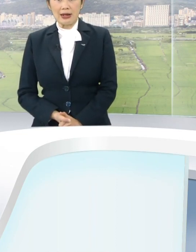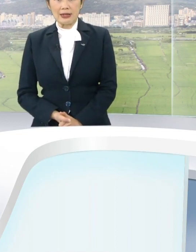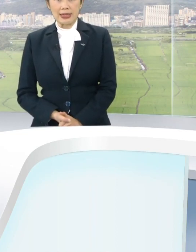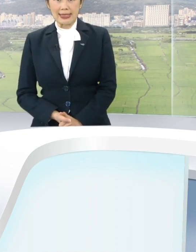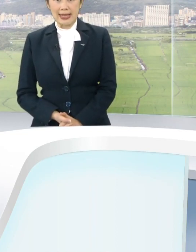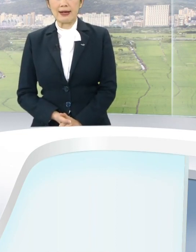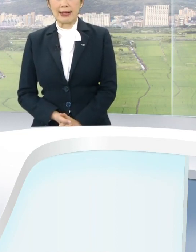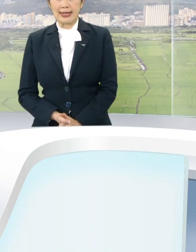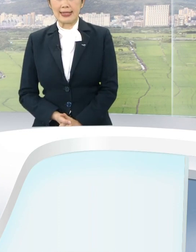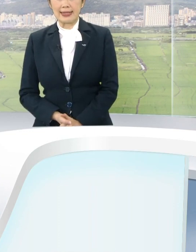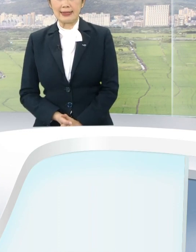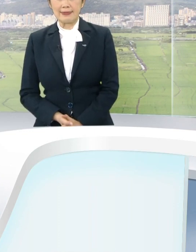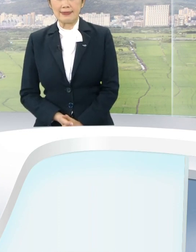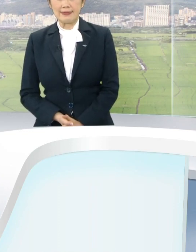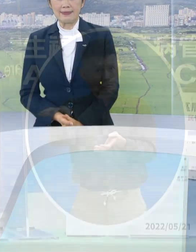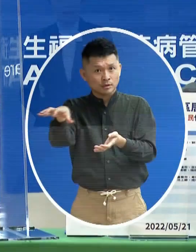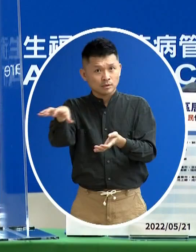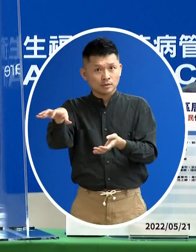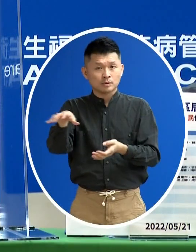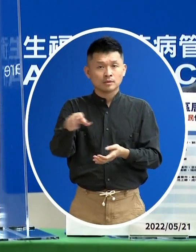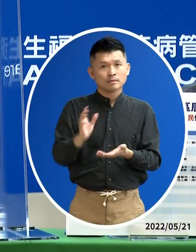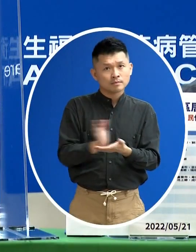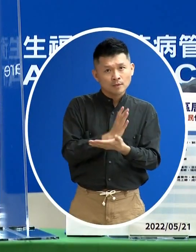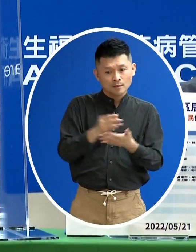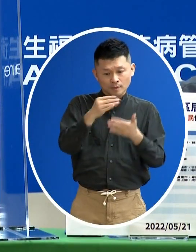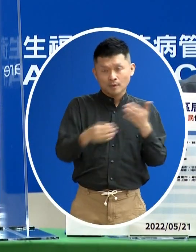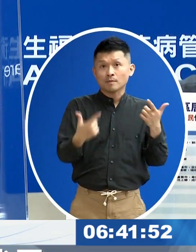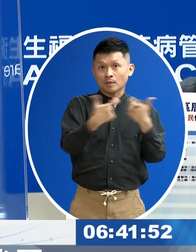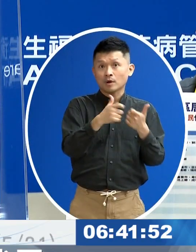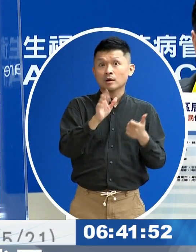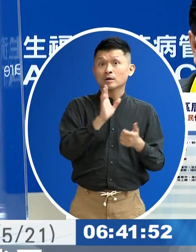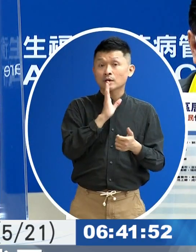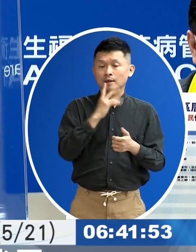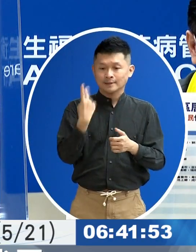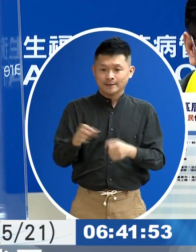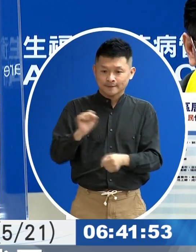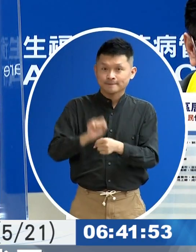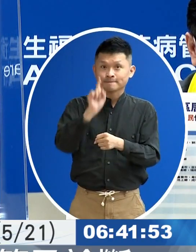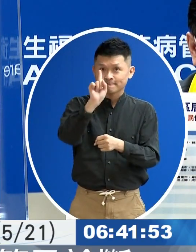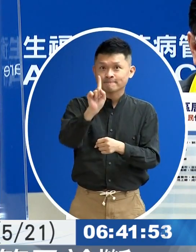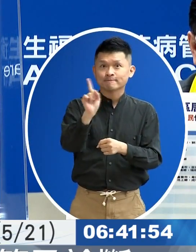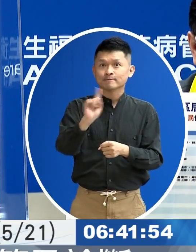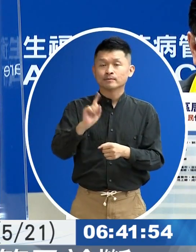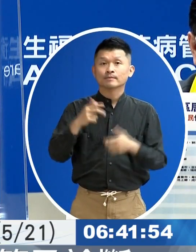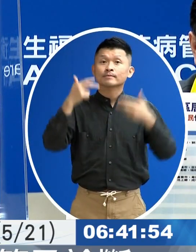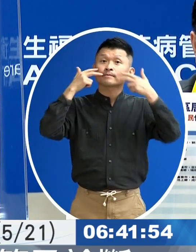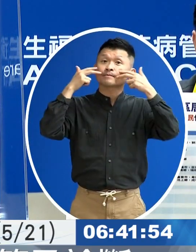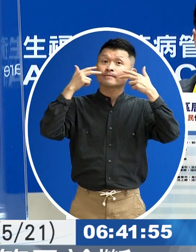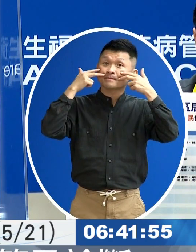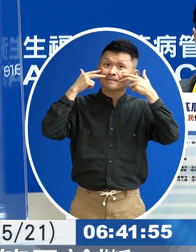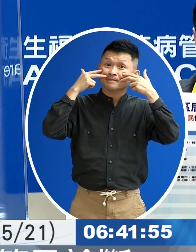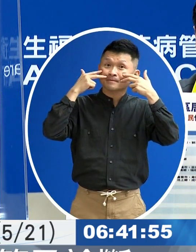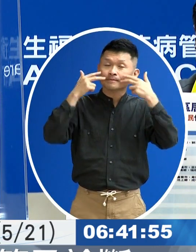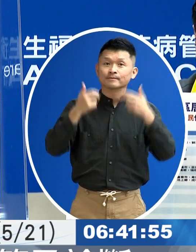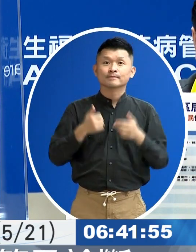天23号开始， 增加一类就是原住民地原住民族